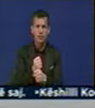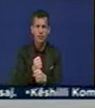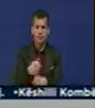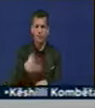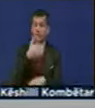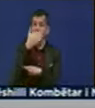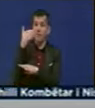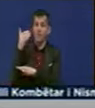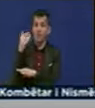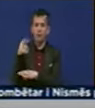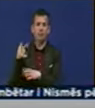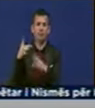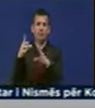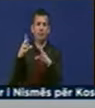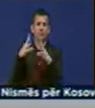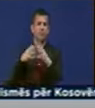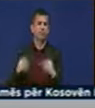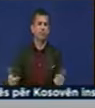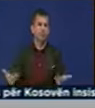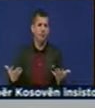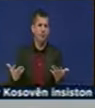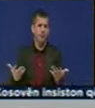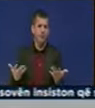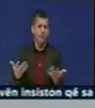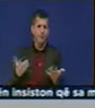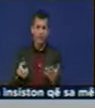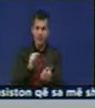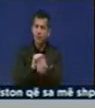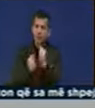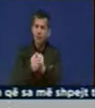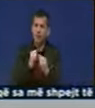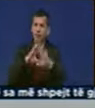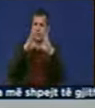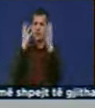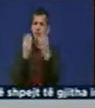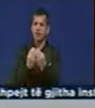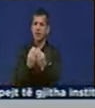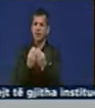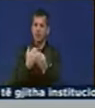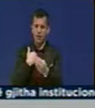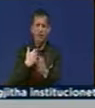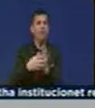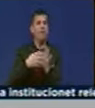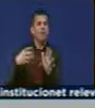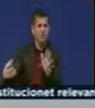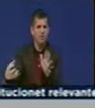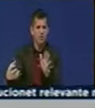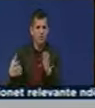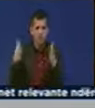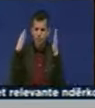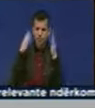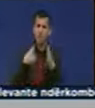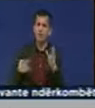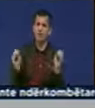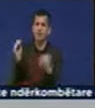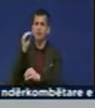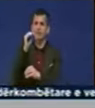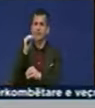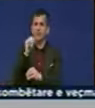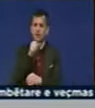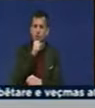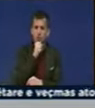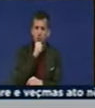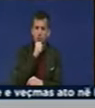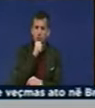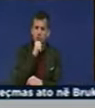bizneset e tyre shuhen. Pra, beteja jone për bashkët është që të vazhdojmë me përkushtim edhe për gjyshet tona